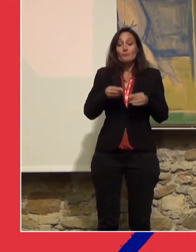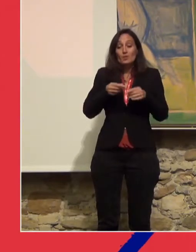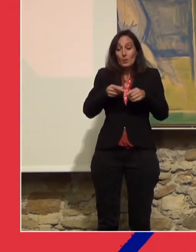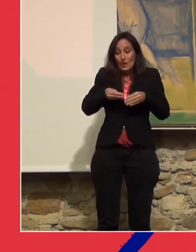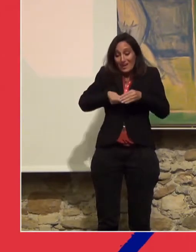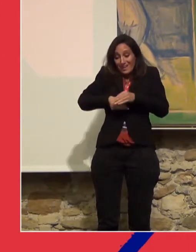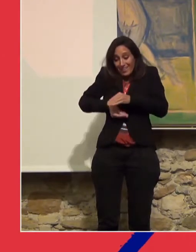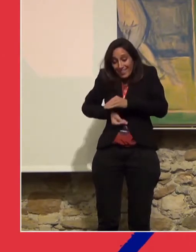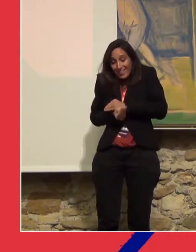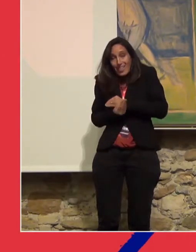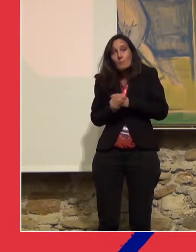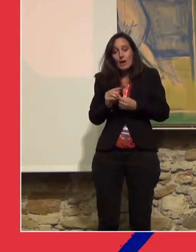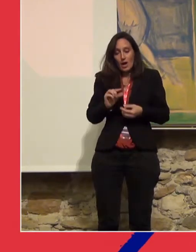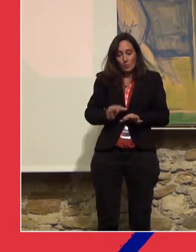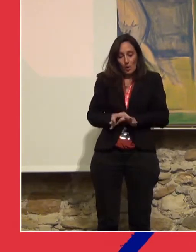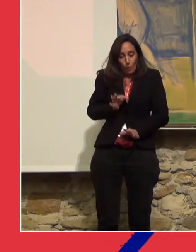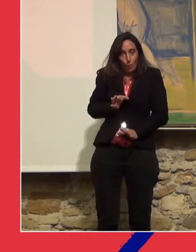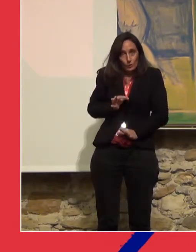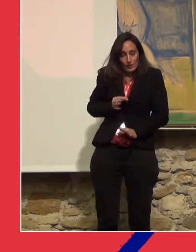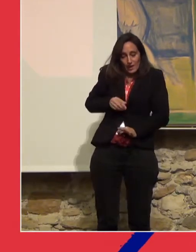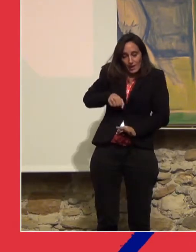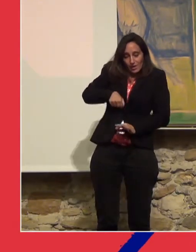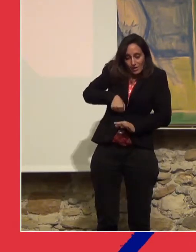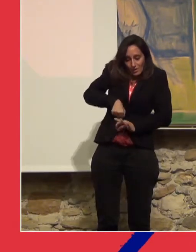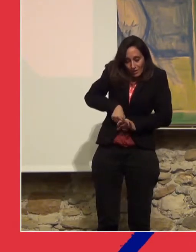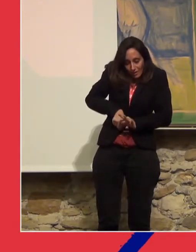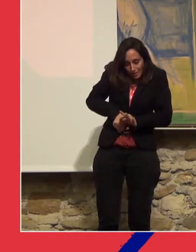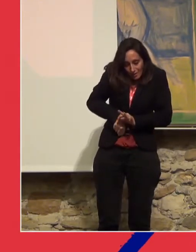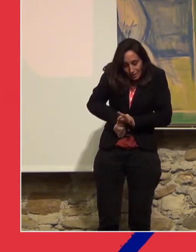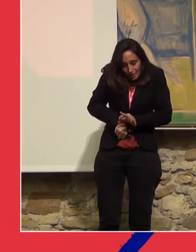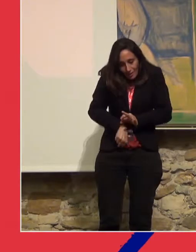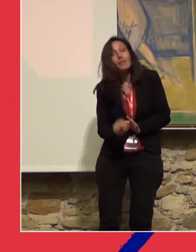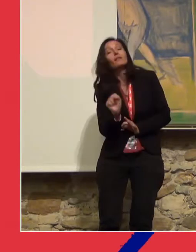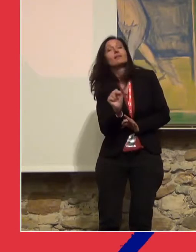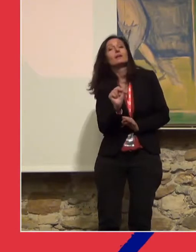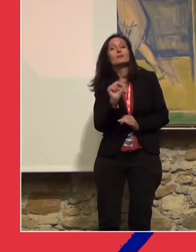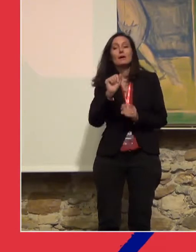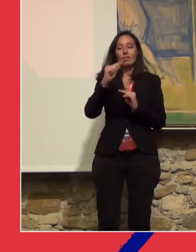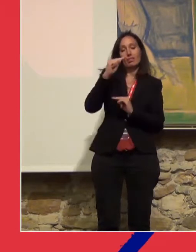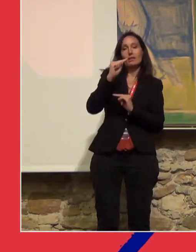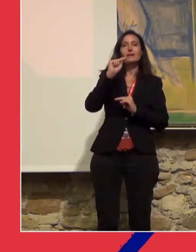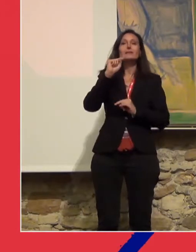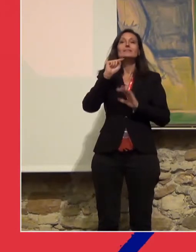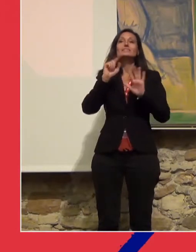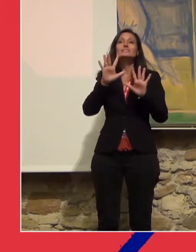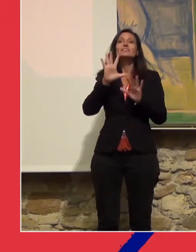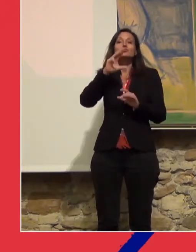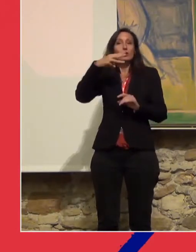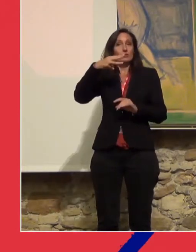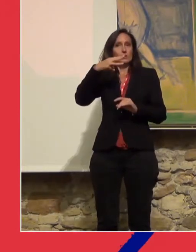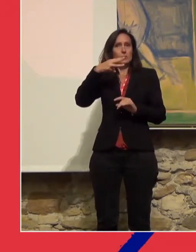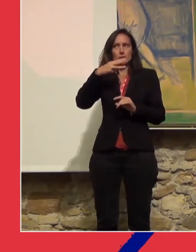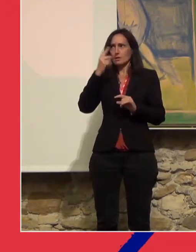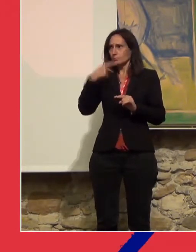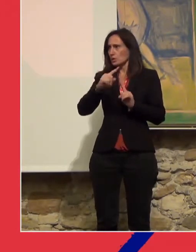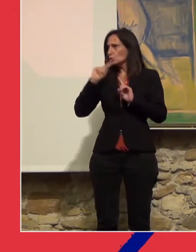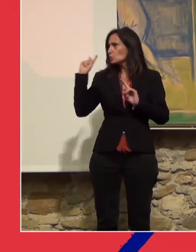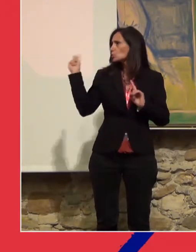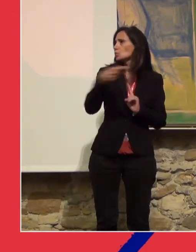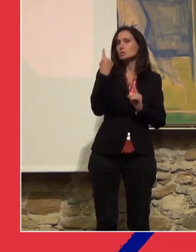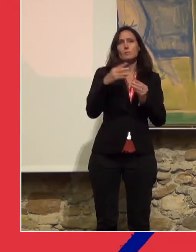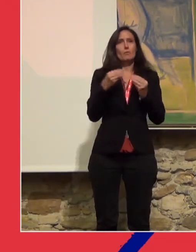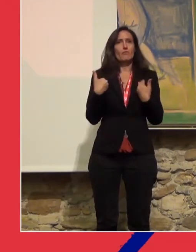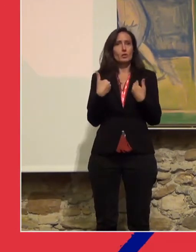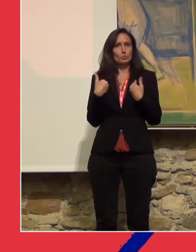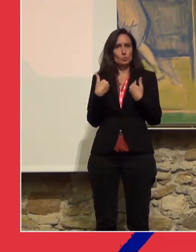pelvi materna, quello che tutti nascendo noi abbiamo percorso, quello è il viaggio più lungo della nostra